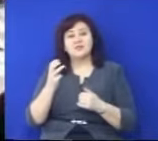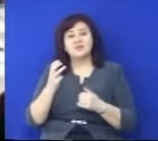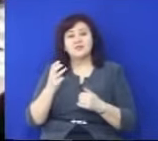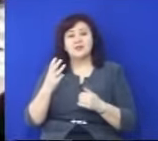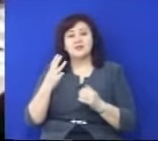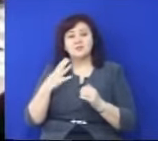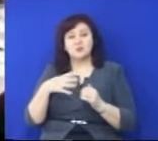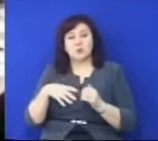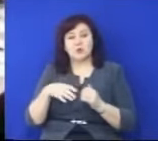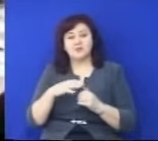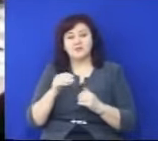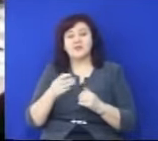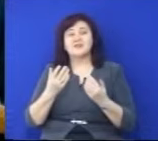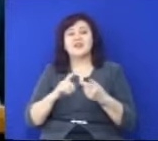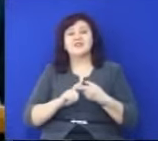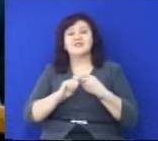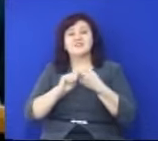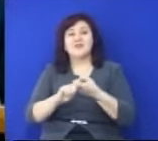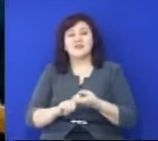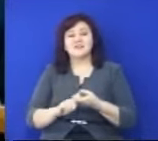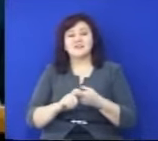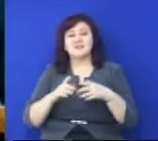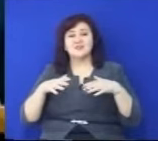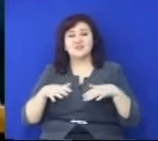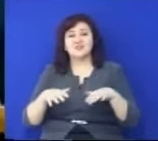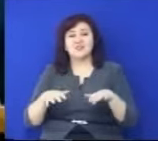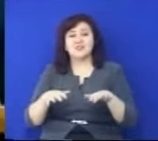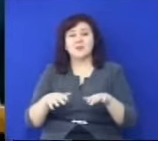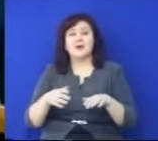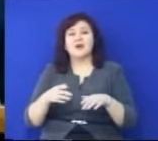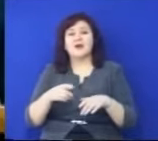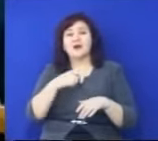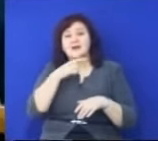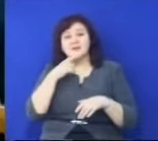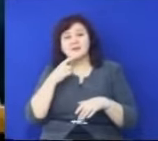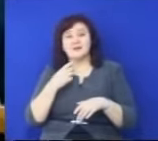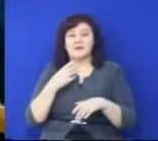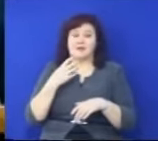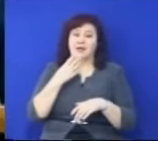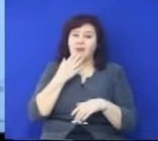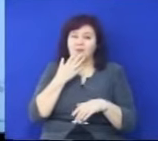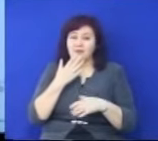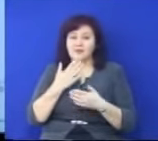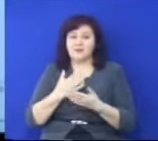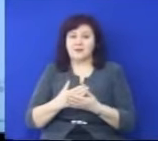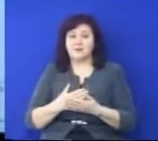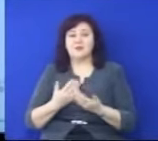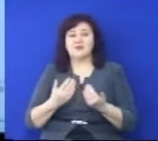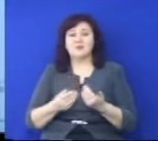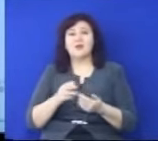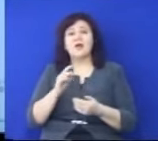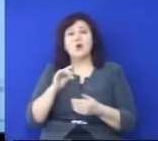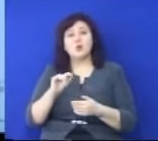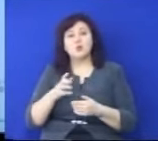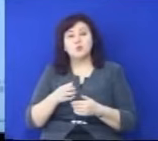мәлімдеді. Жиында ақштың ресейге қатысты санкцияларының Қазақстан экономикасына қаншалықты әсер ететіні талқыланды. Осыған орай рубль бағамының